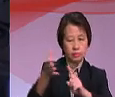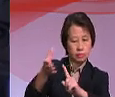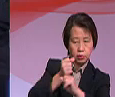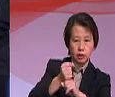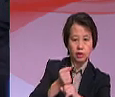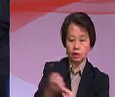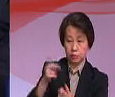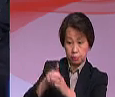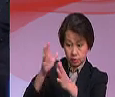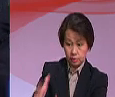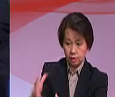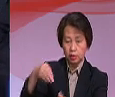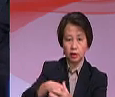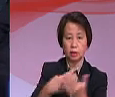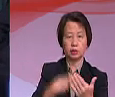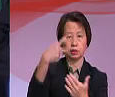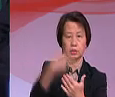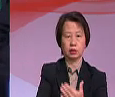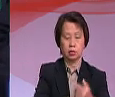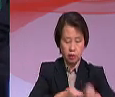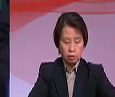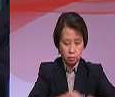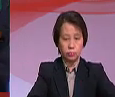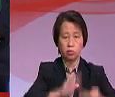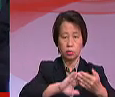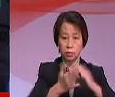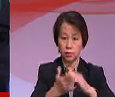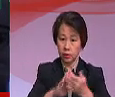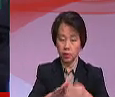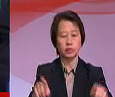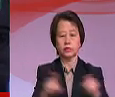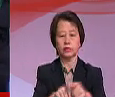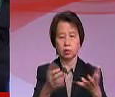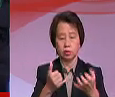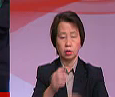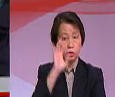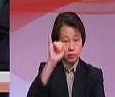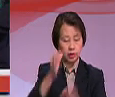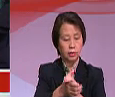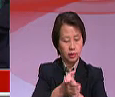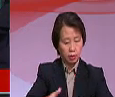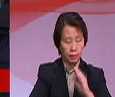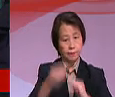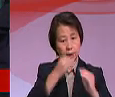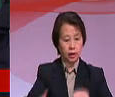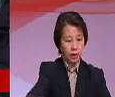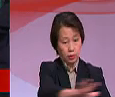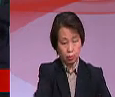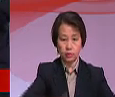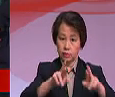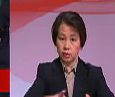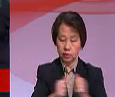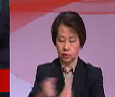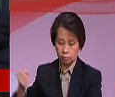dicapai oleh peserta yang terlibat dalam program Kebun Community. Ia selari dengan hasrat menjamin keselamatan makanan dalam kalangan rakyat